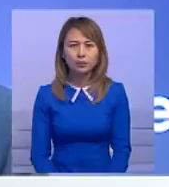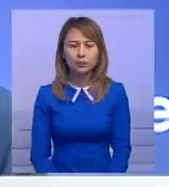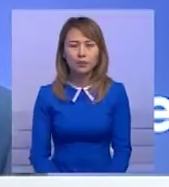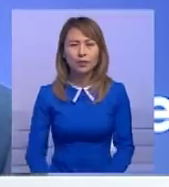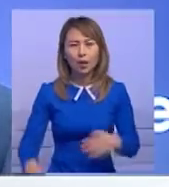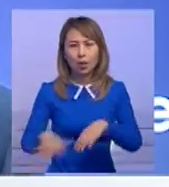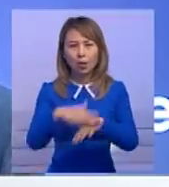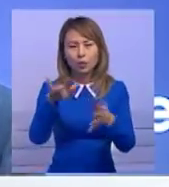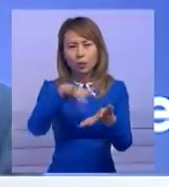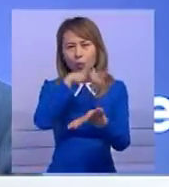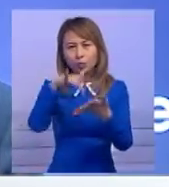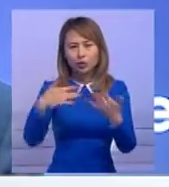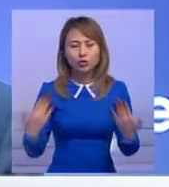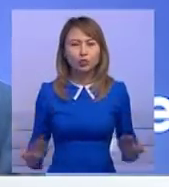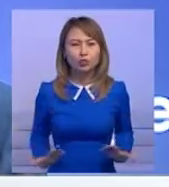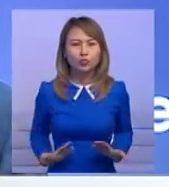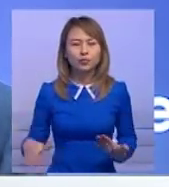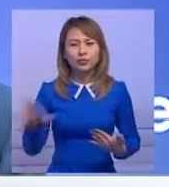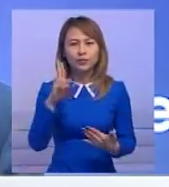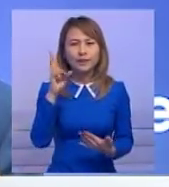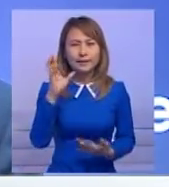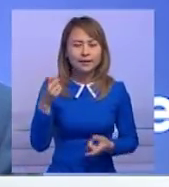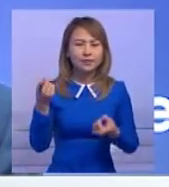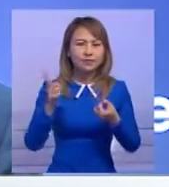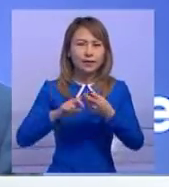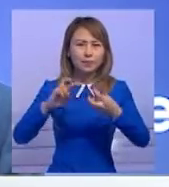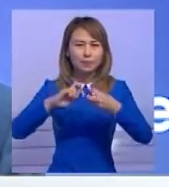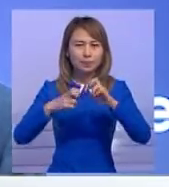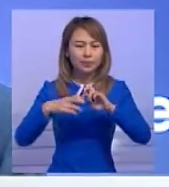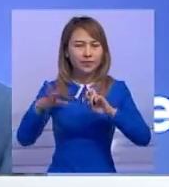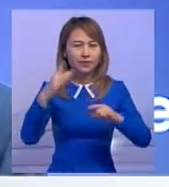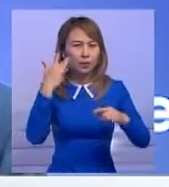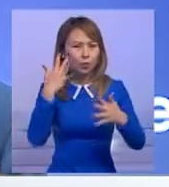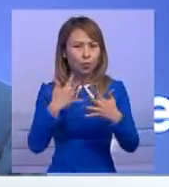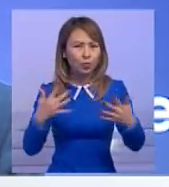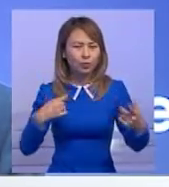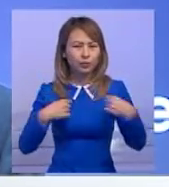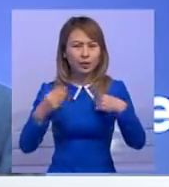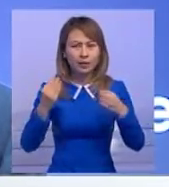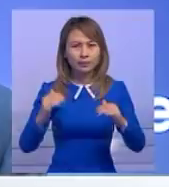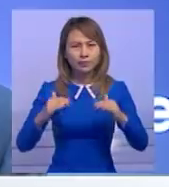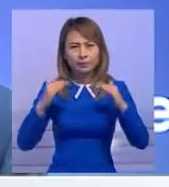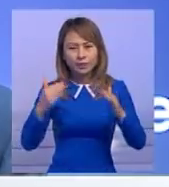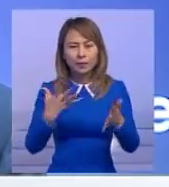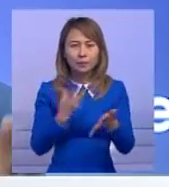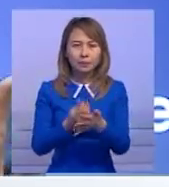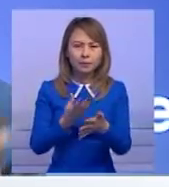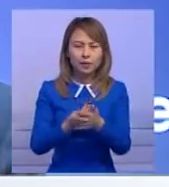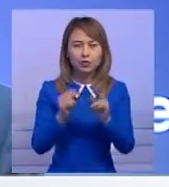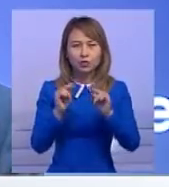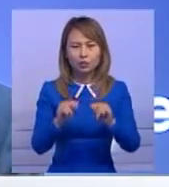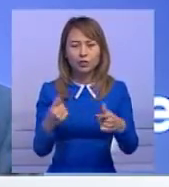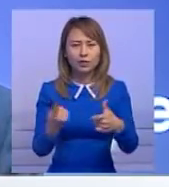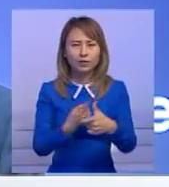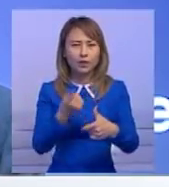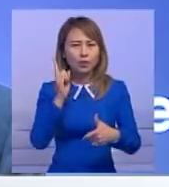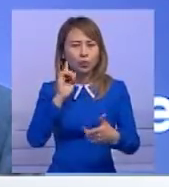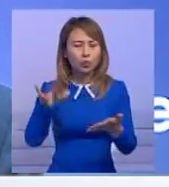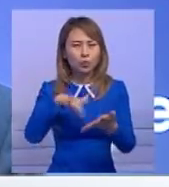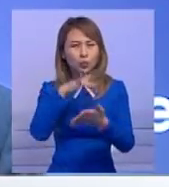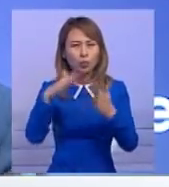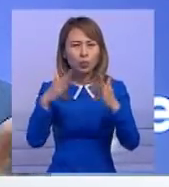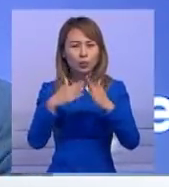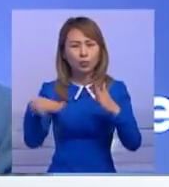Қала тұрғындарын тұрғын үй коммуналдық шаруашылығы саласындағы мәселелер қинайды. Тарифтердің шынайылығы, төлемдердің әділдігі және үйлердің